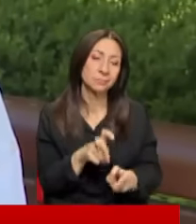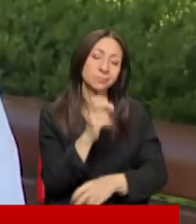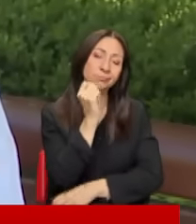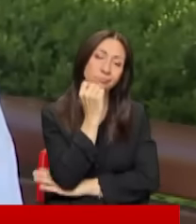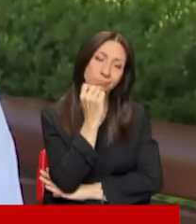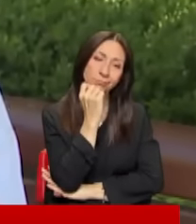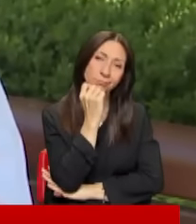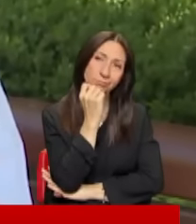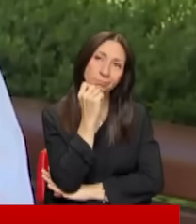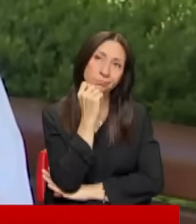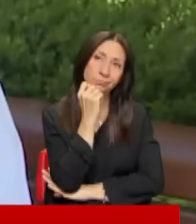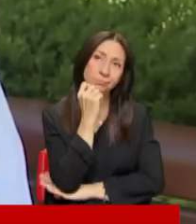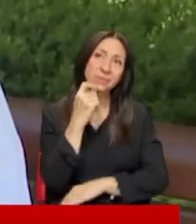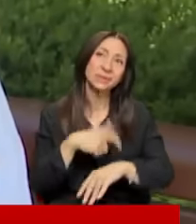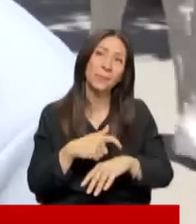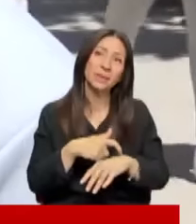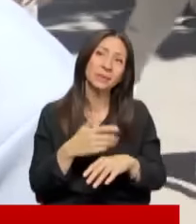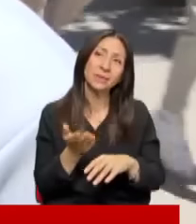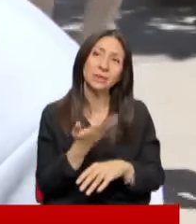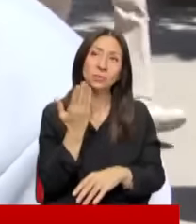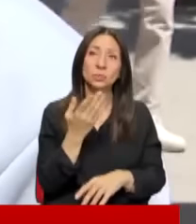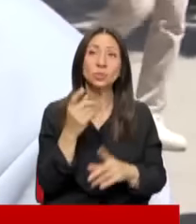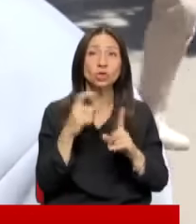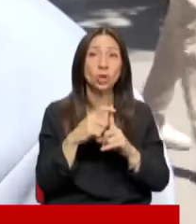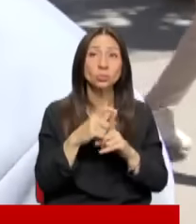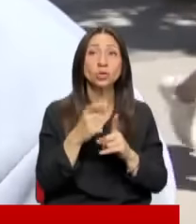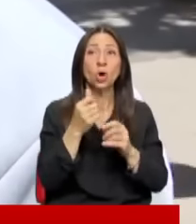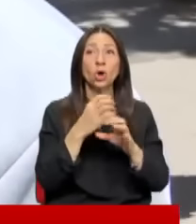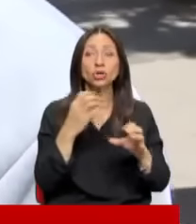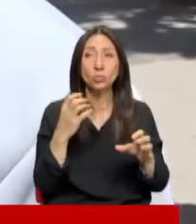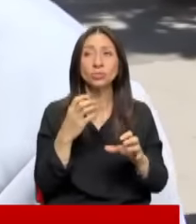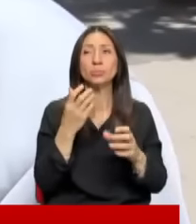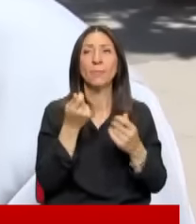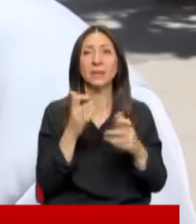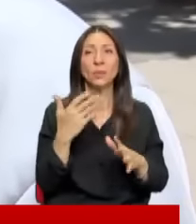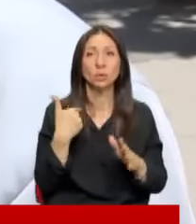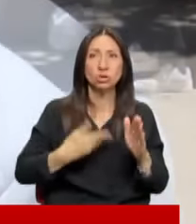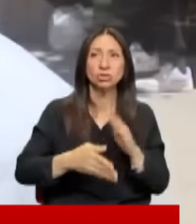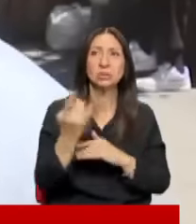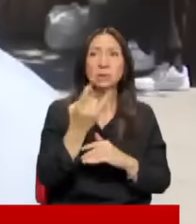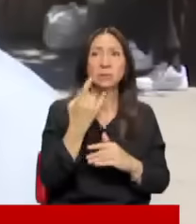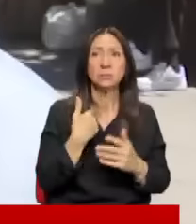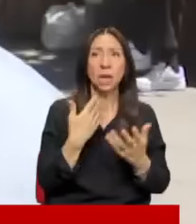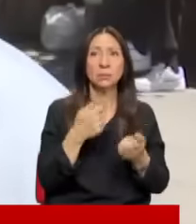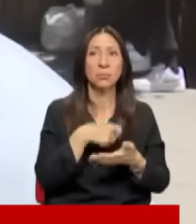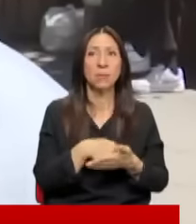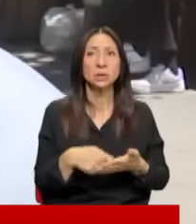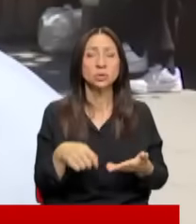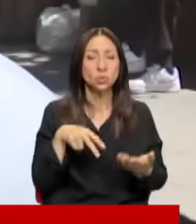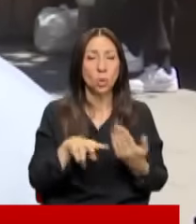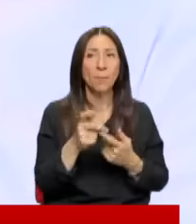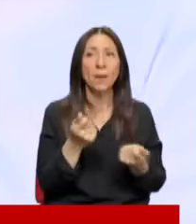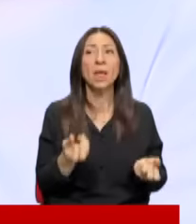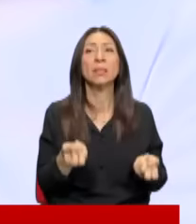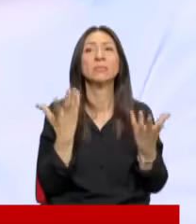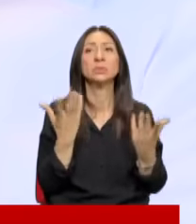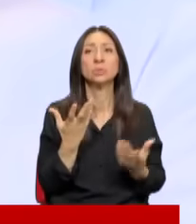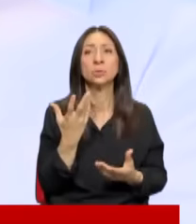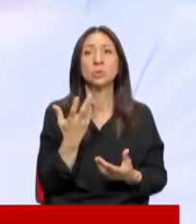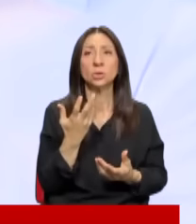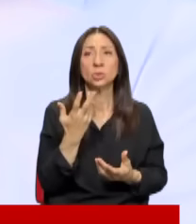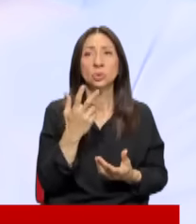banklarda oturup vaktin geçmesini bekliyor. Dolmuş otobüs bedava da onun için çıktık, yoksa çıkamayacağız. Bizim aldığımız maaş yol parasına yetmez. 3 bin